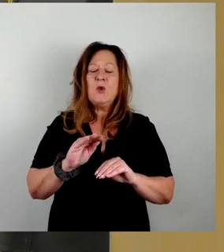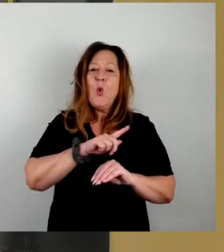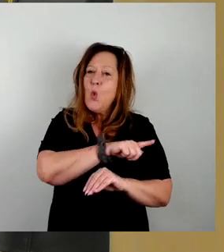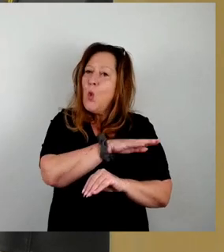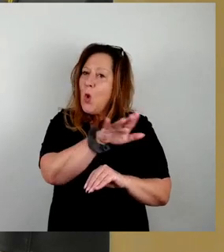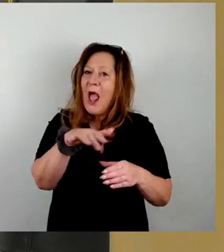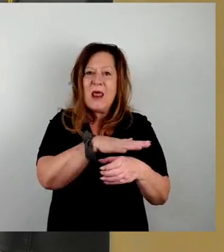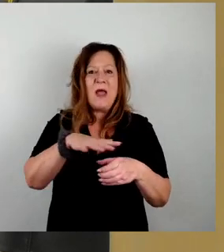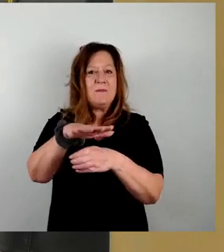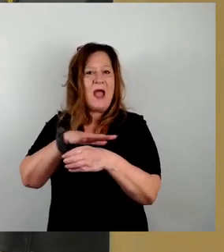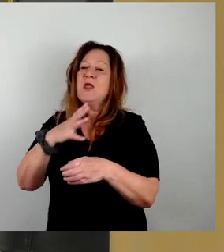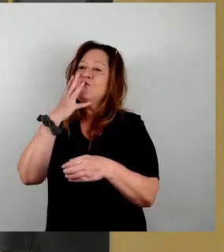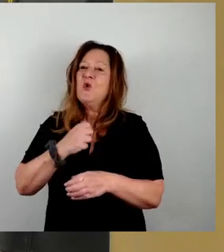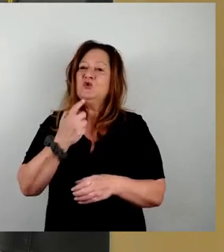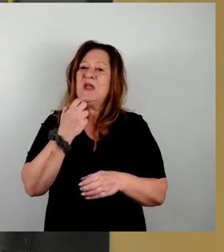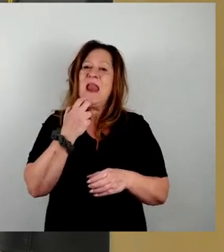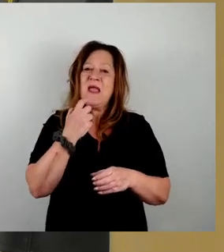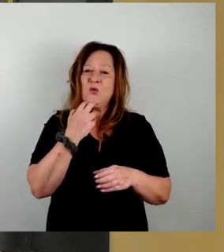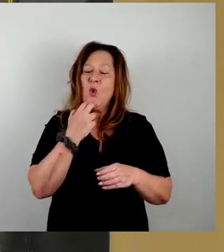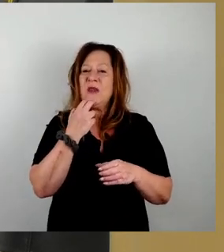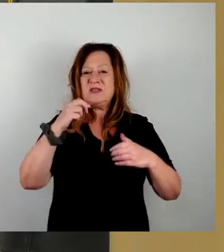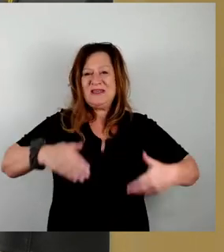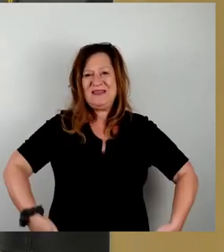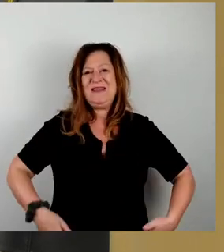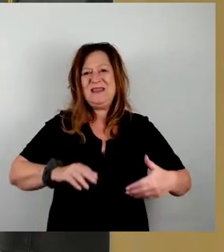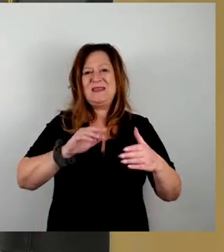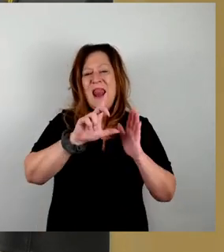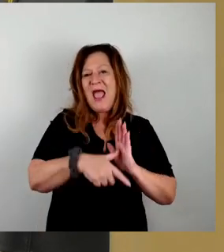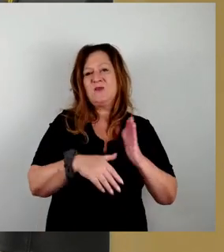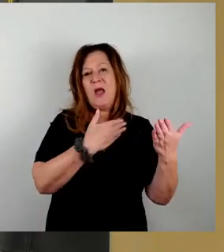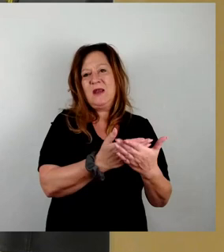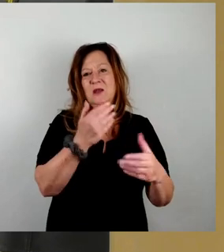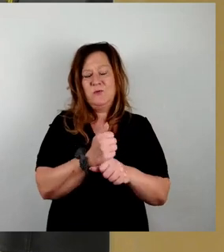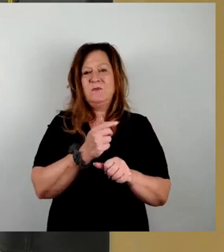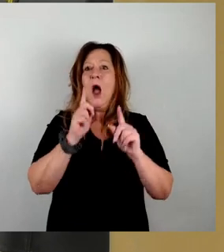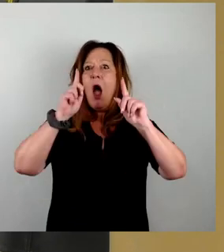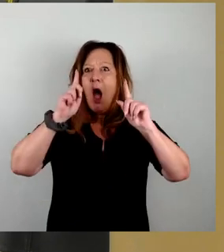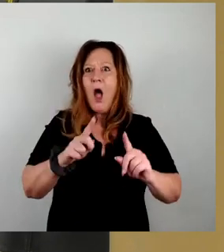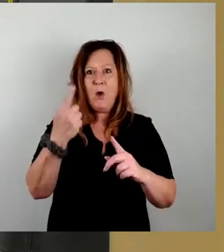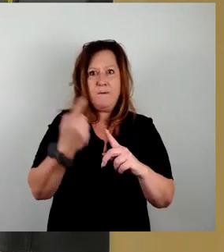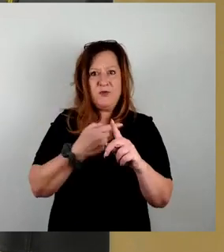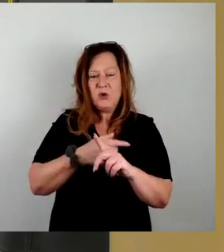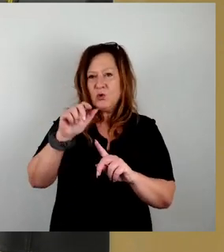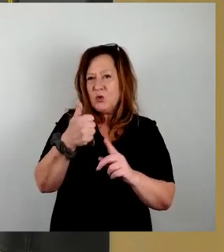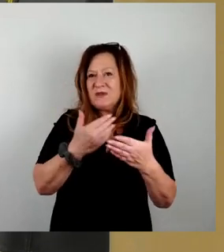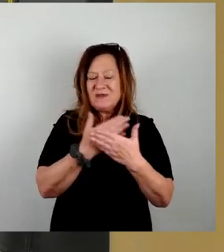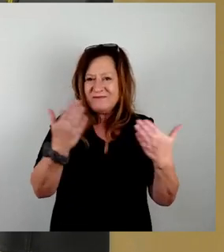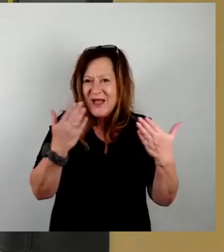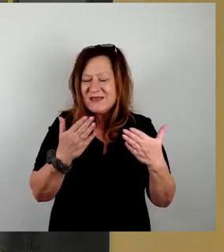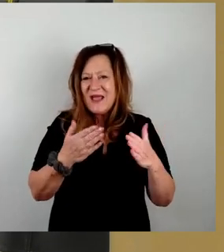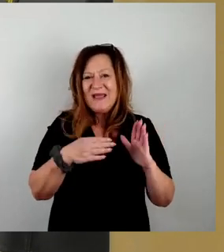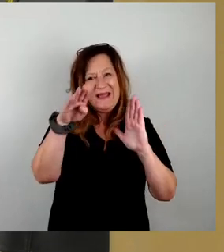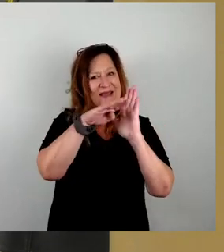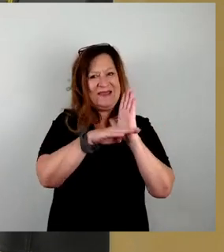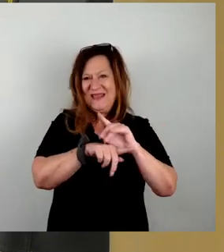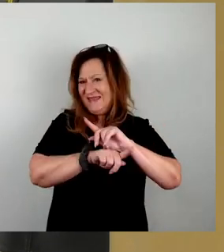Dienstleistungen anzubieten. Die Kunst ist, dass man das unter Beachtung der, ja manchmal die einfachen Gesetze, unter